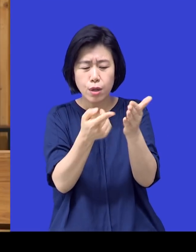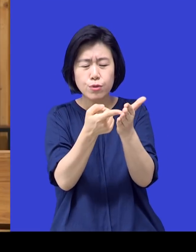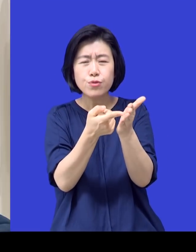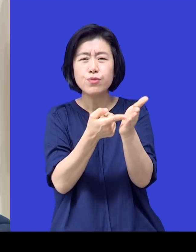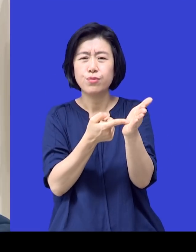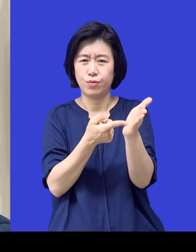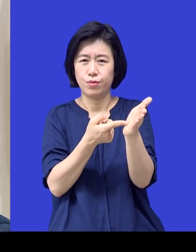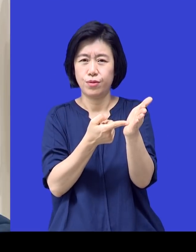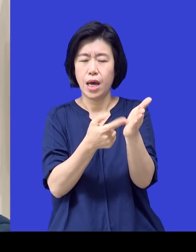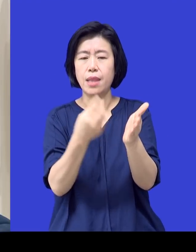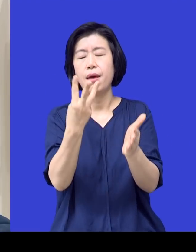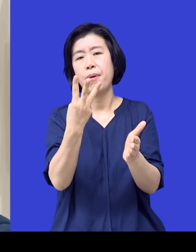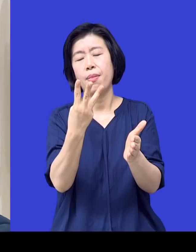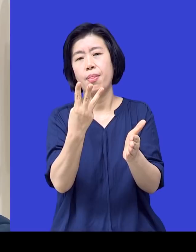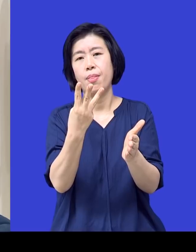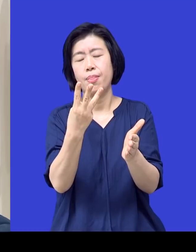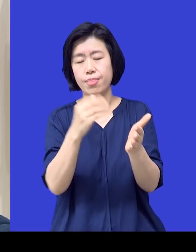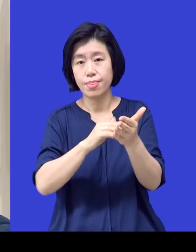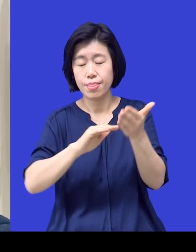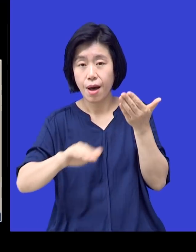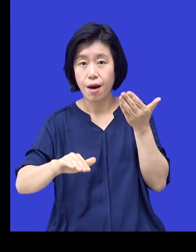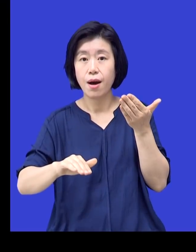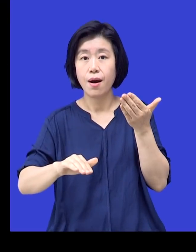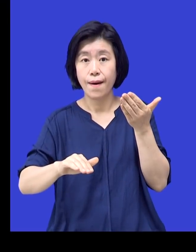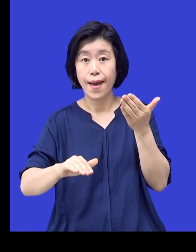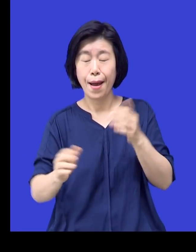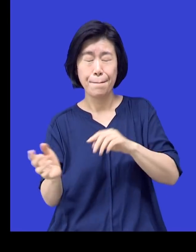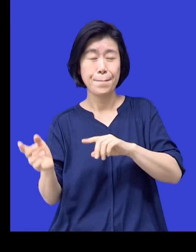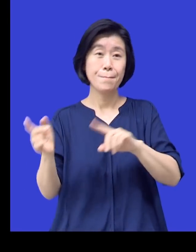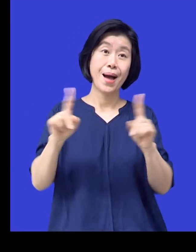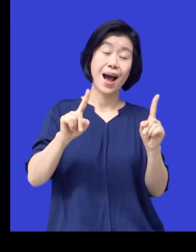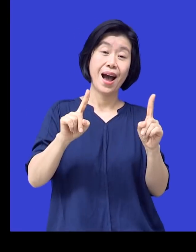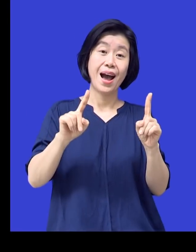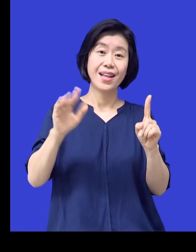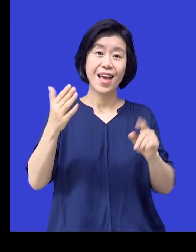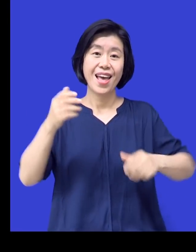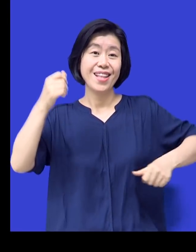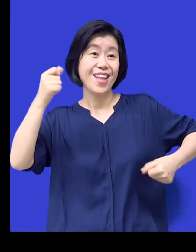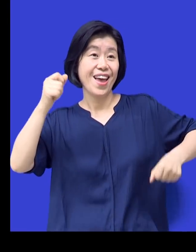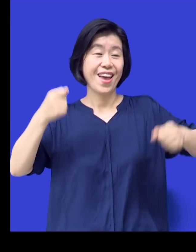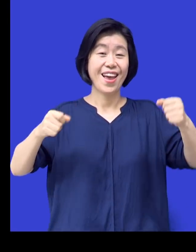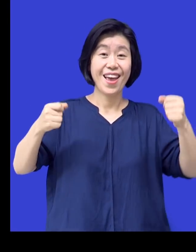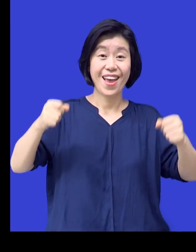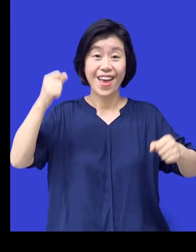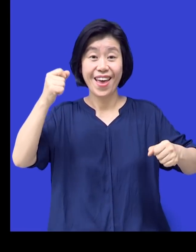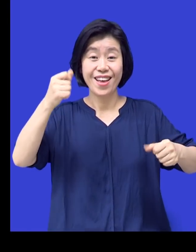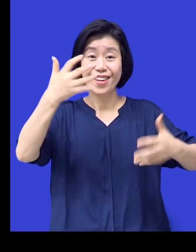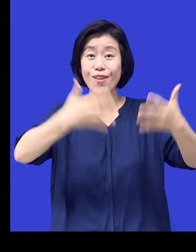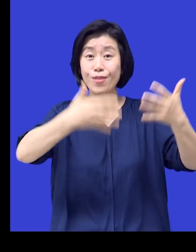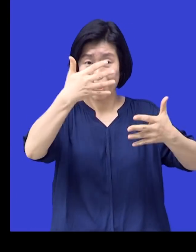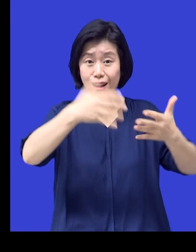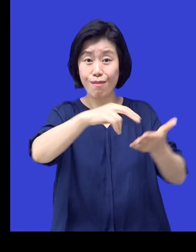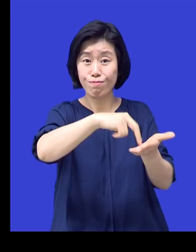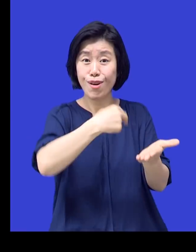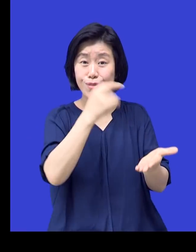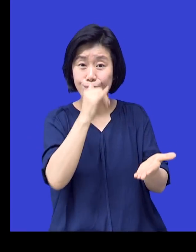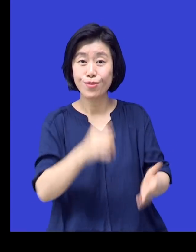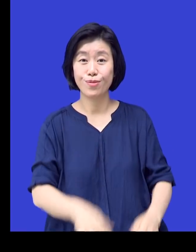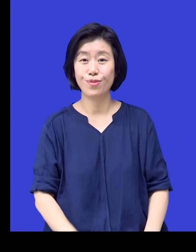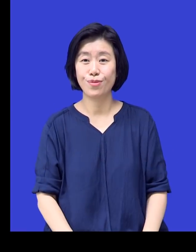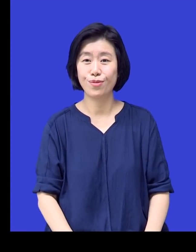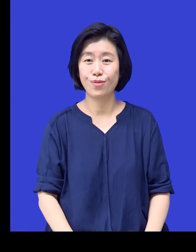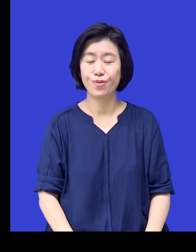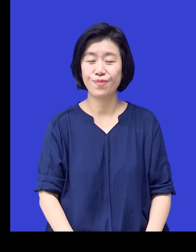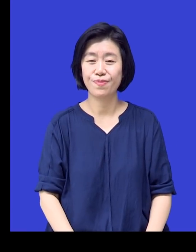이래가지고 완전히 기운을 차리고 저한테 댄스를 보여주는 거예요. 5살짜리 아이가 막,